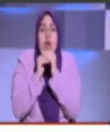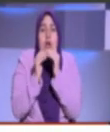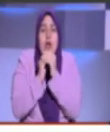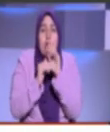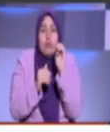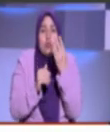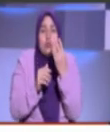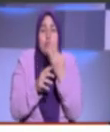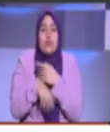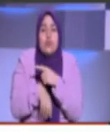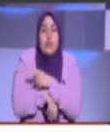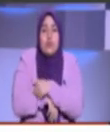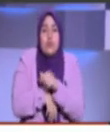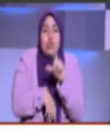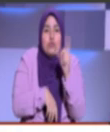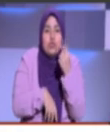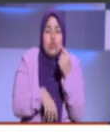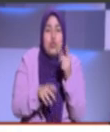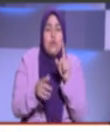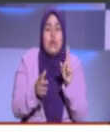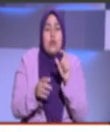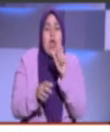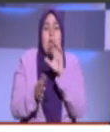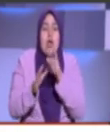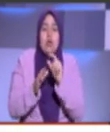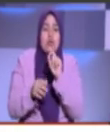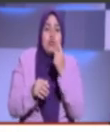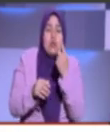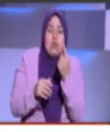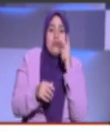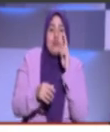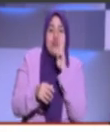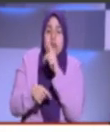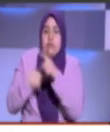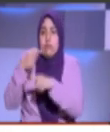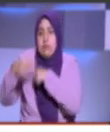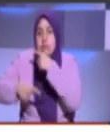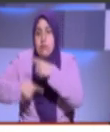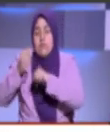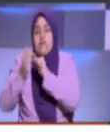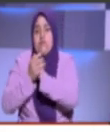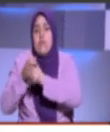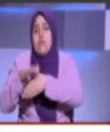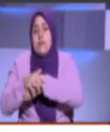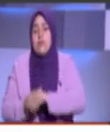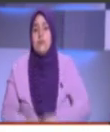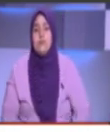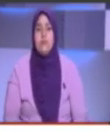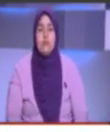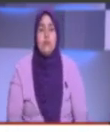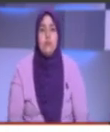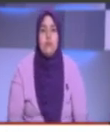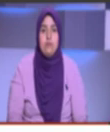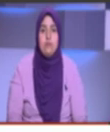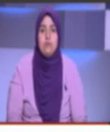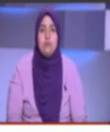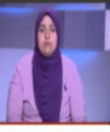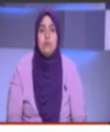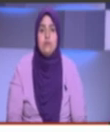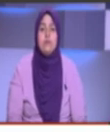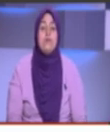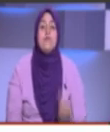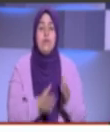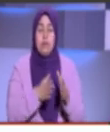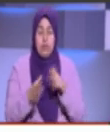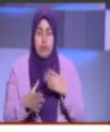ستستغرق من أسبوعين إلى شهر على الأكثر. كان طبعا بوريس جونسون دخل في